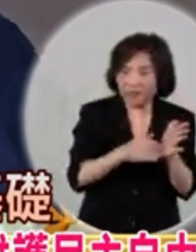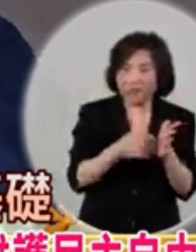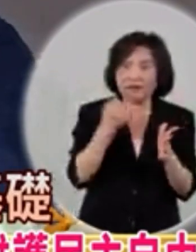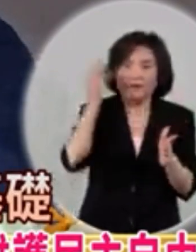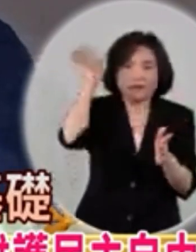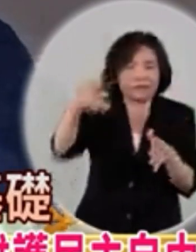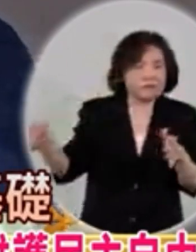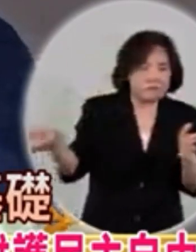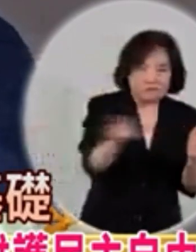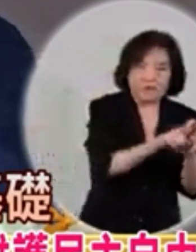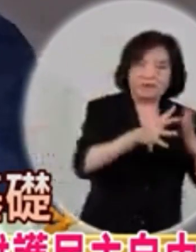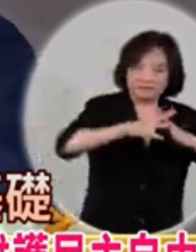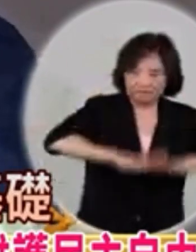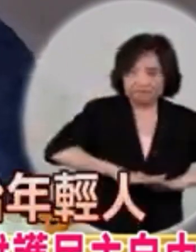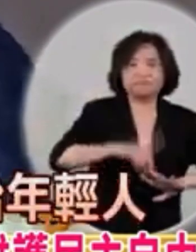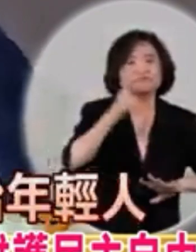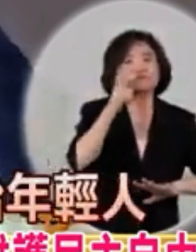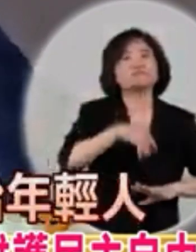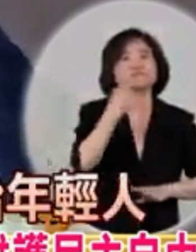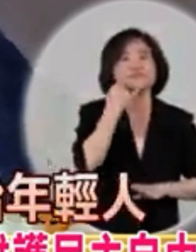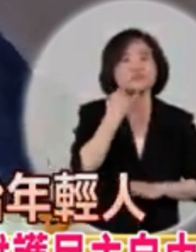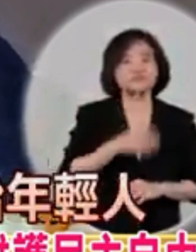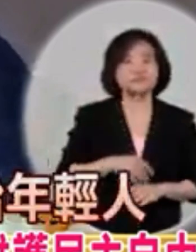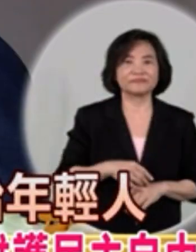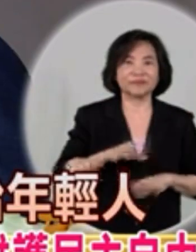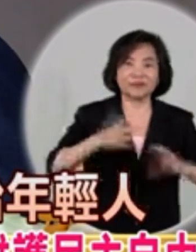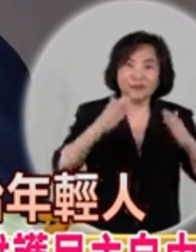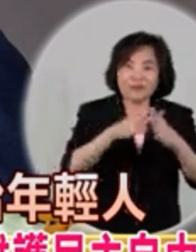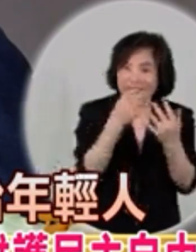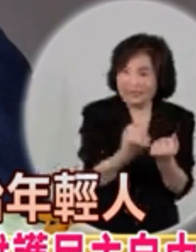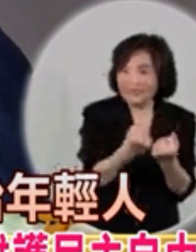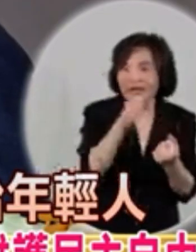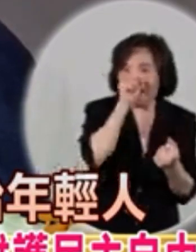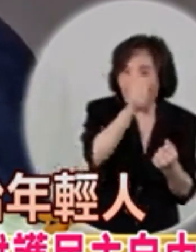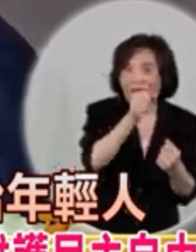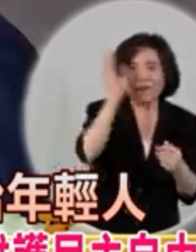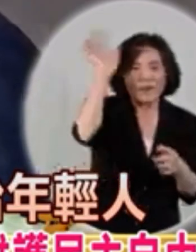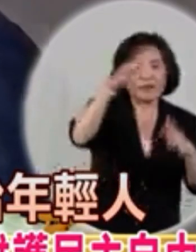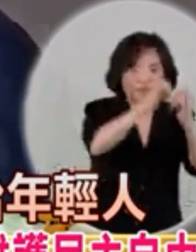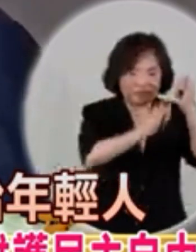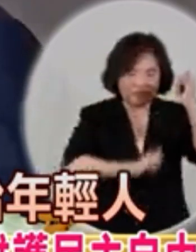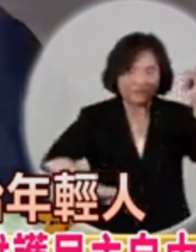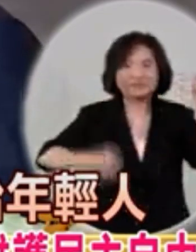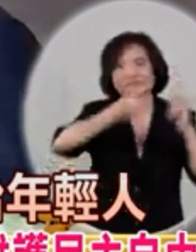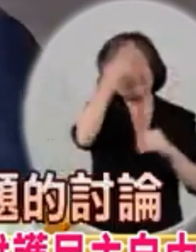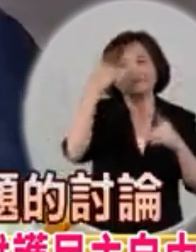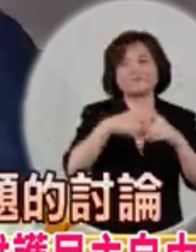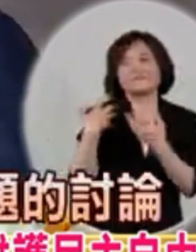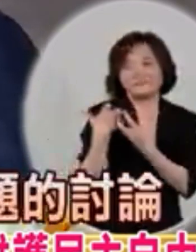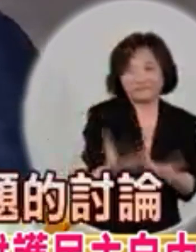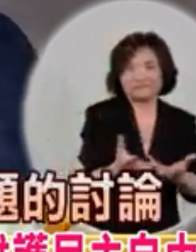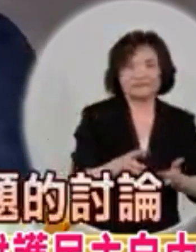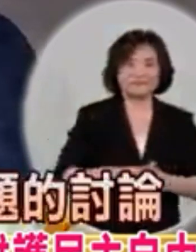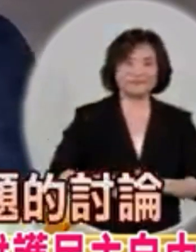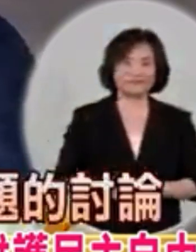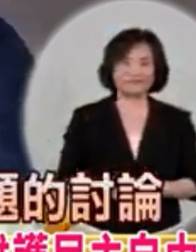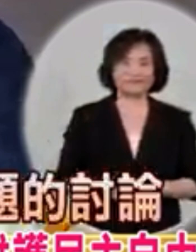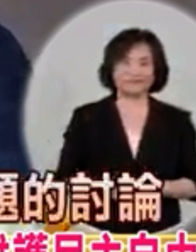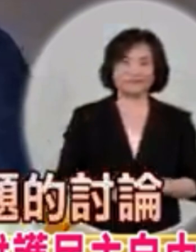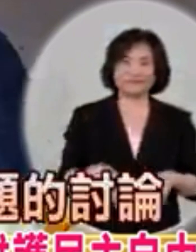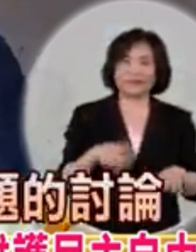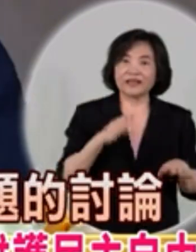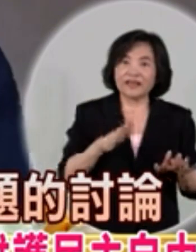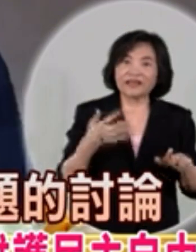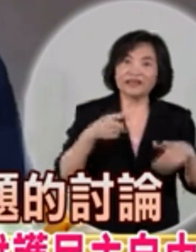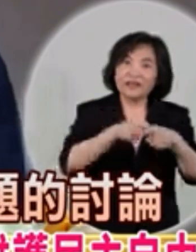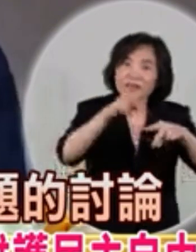础，留下一个更好的国家给年轻人。然而，过去这些公共